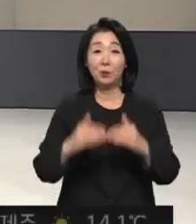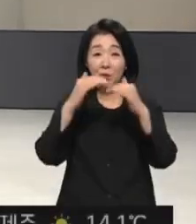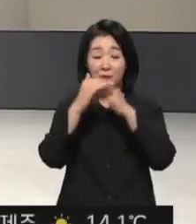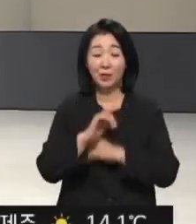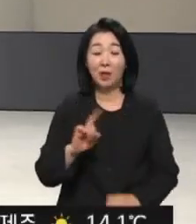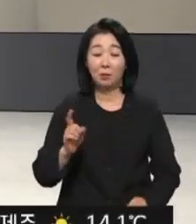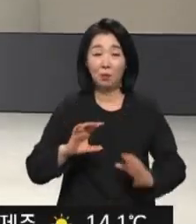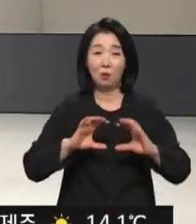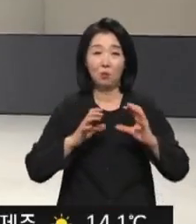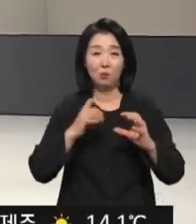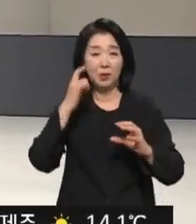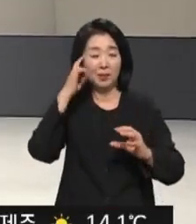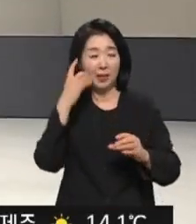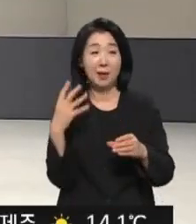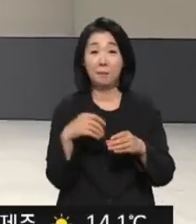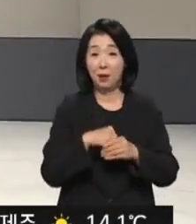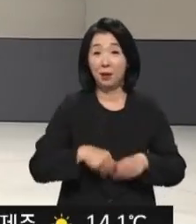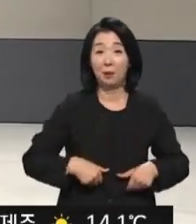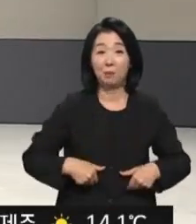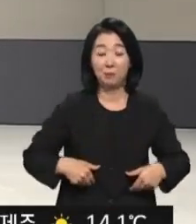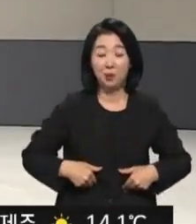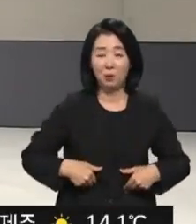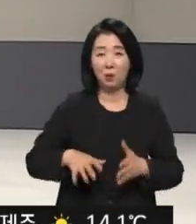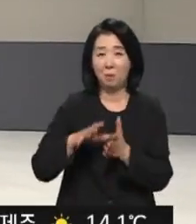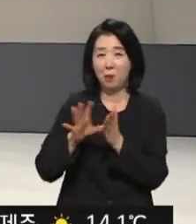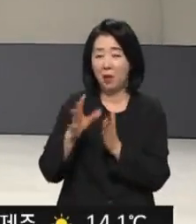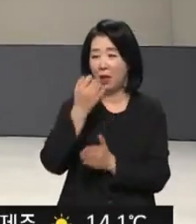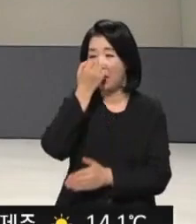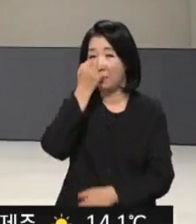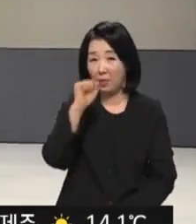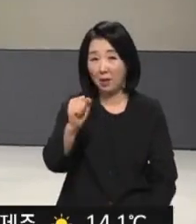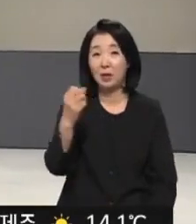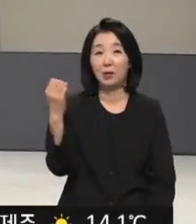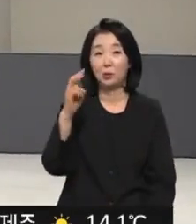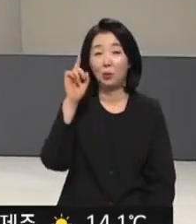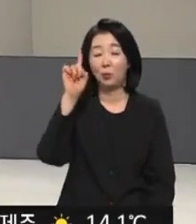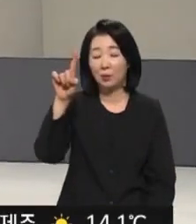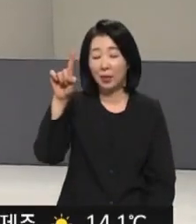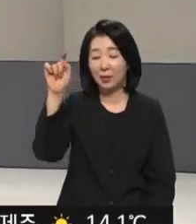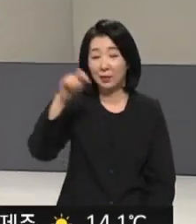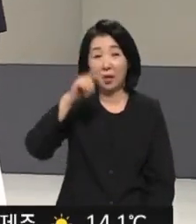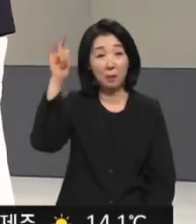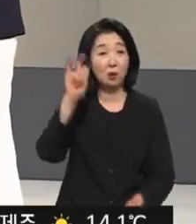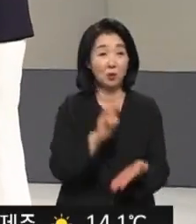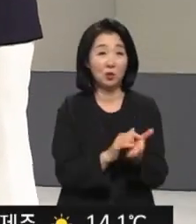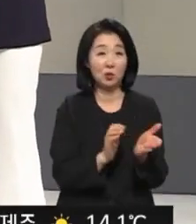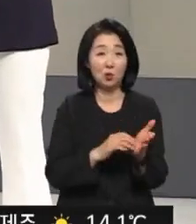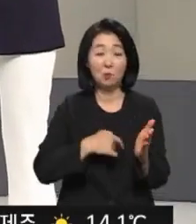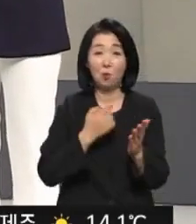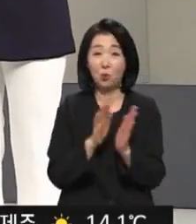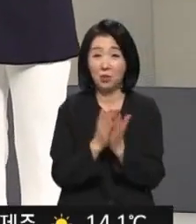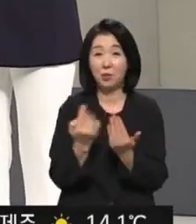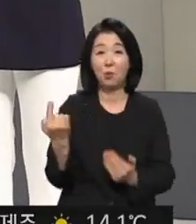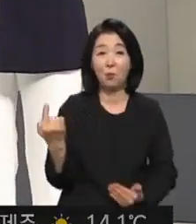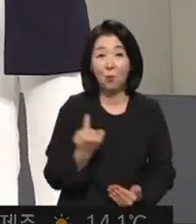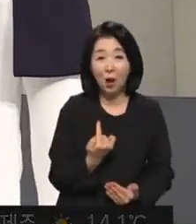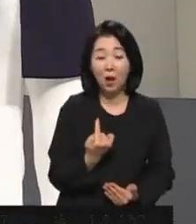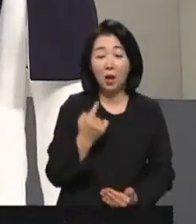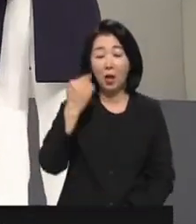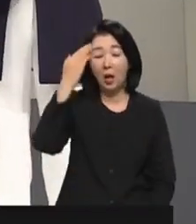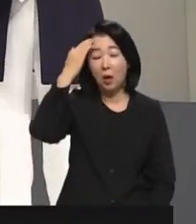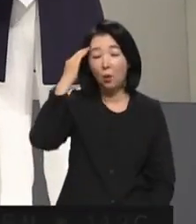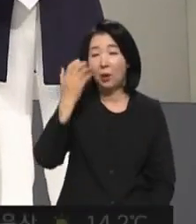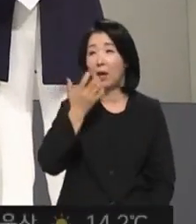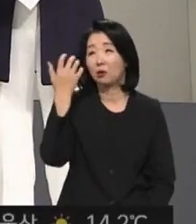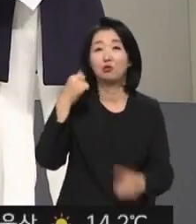소식은요. 국민 여론 반영, 폐류나 낙인, 내일 새벽 귀국, 본인 등판, 무너진 코리안